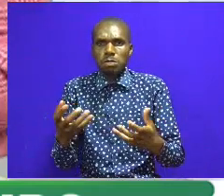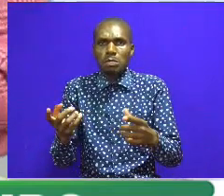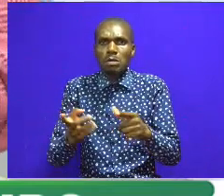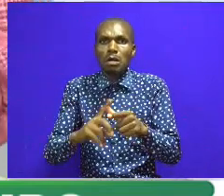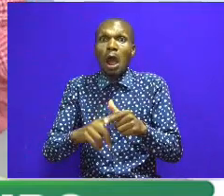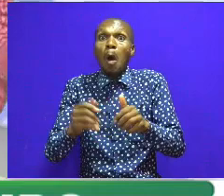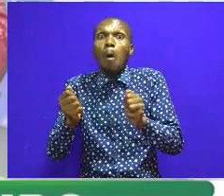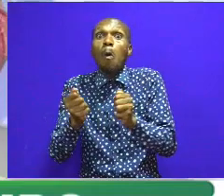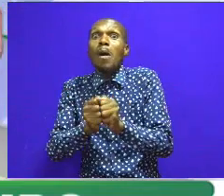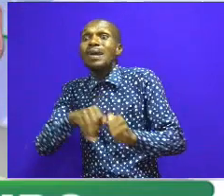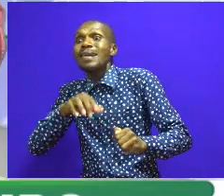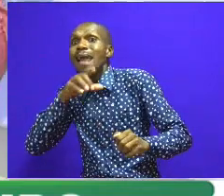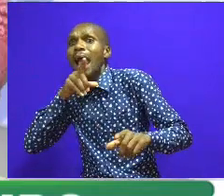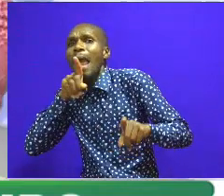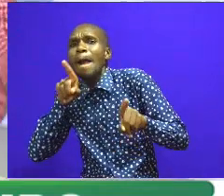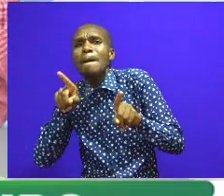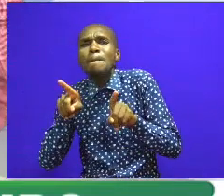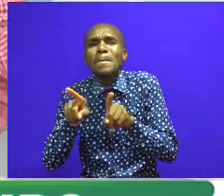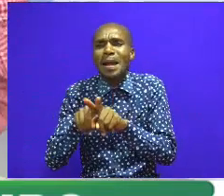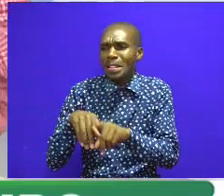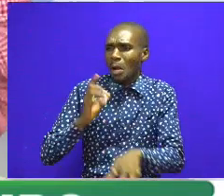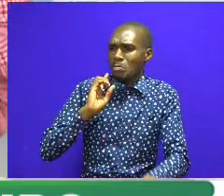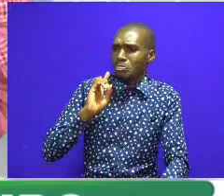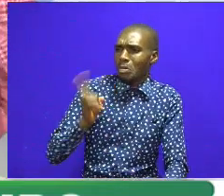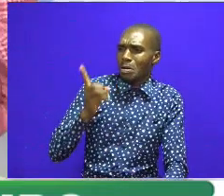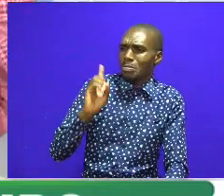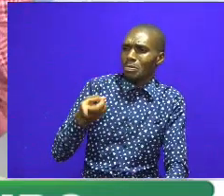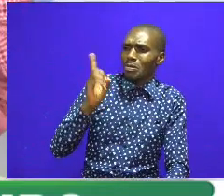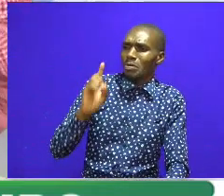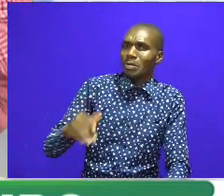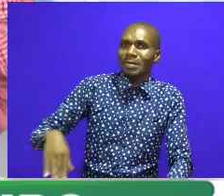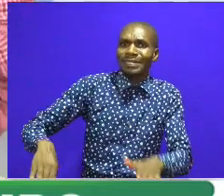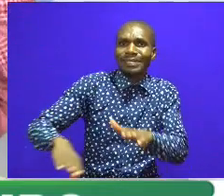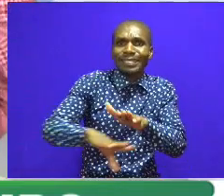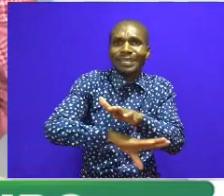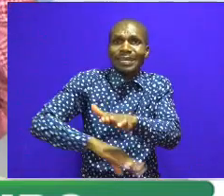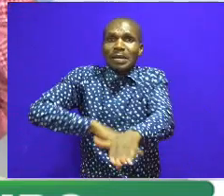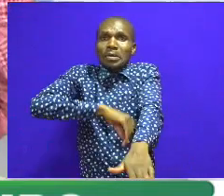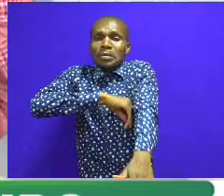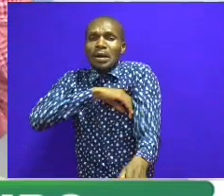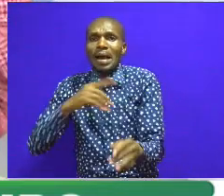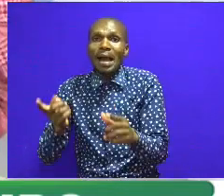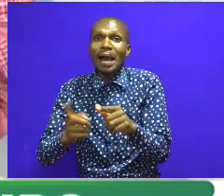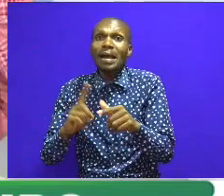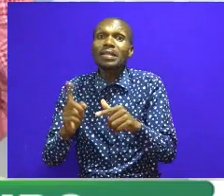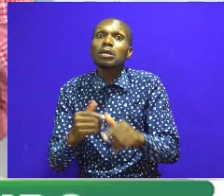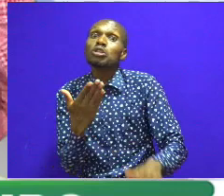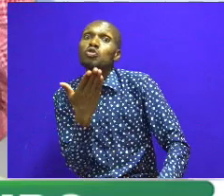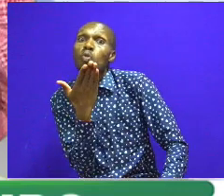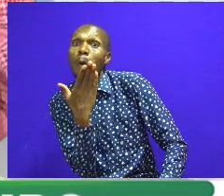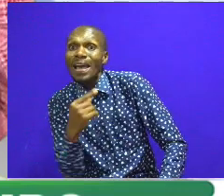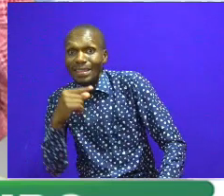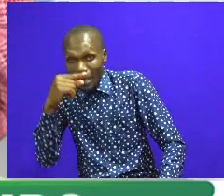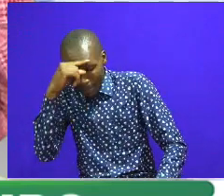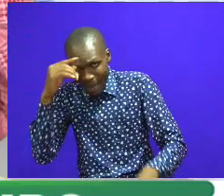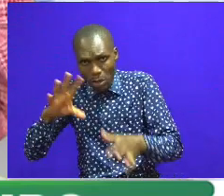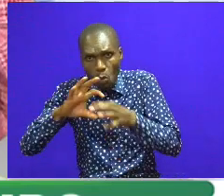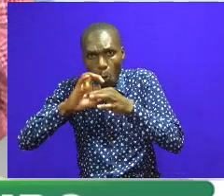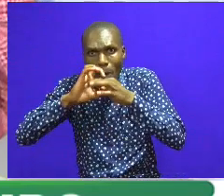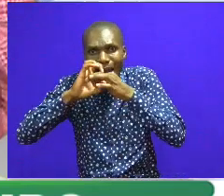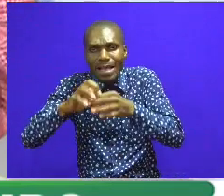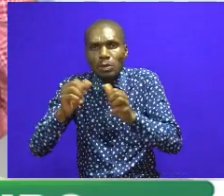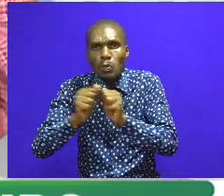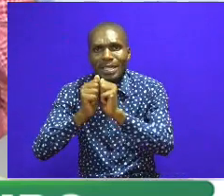mamuraba mwaboni goba mochirie omokonyi bu mwambia senseme yu. Asino onyana boba ganiria serekari kubwantra nanese mo itinere